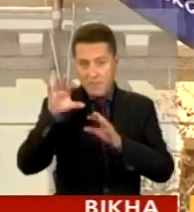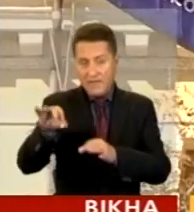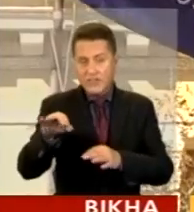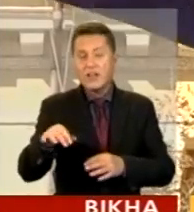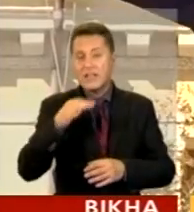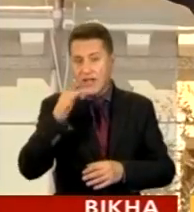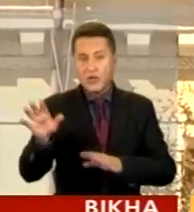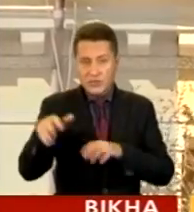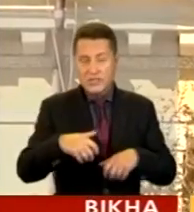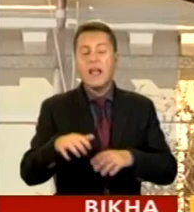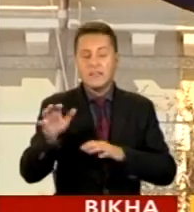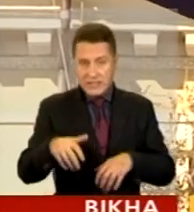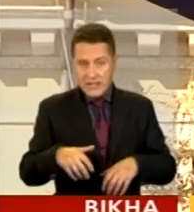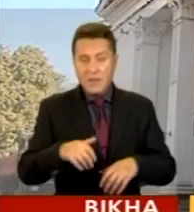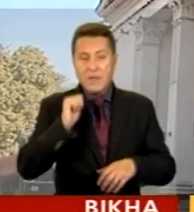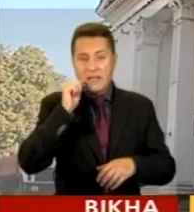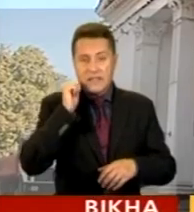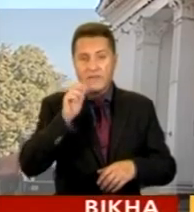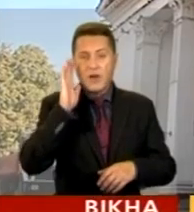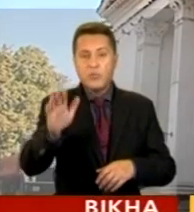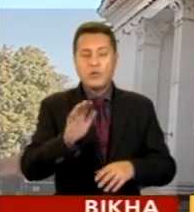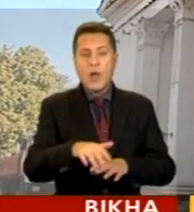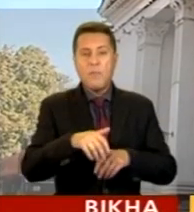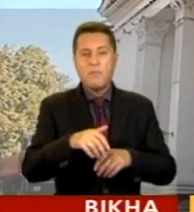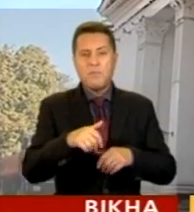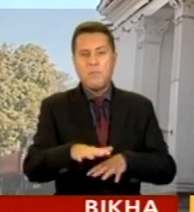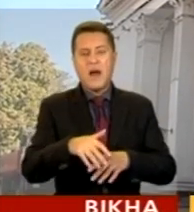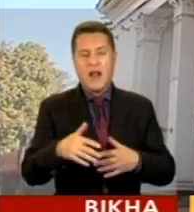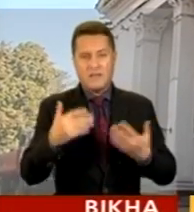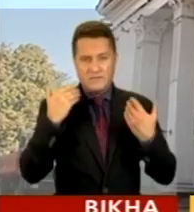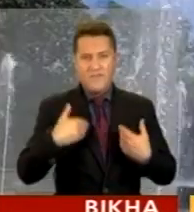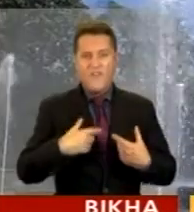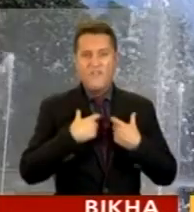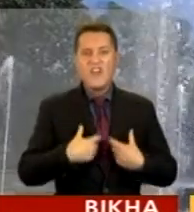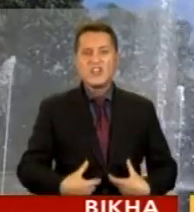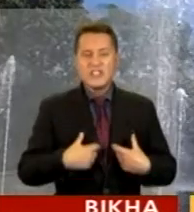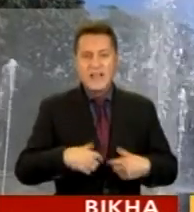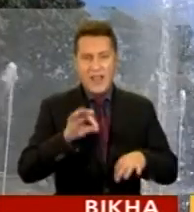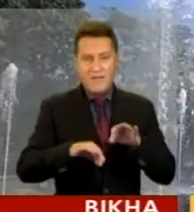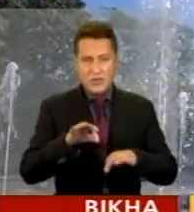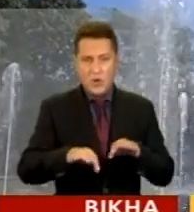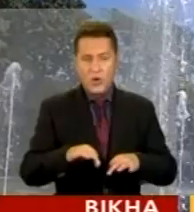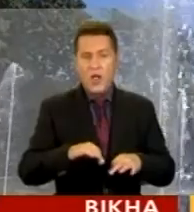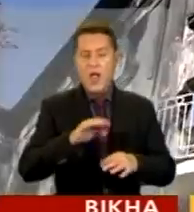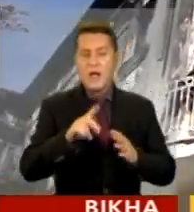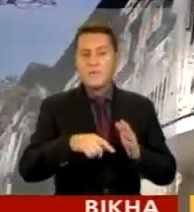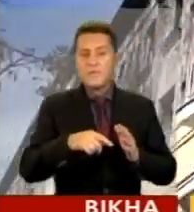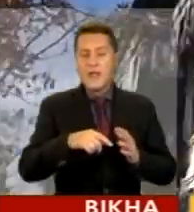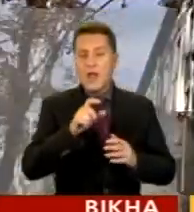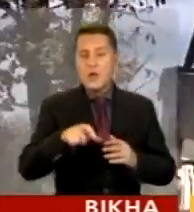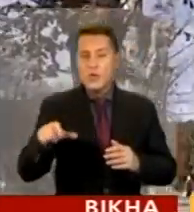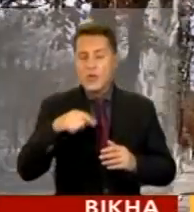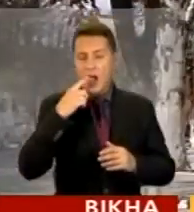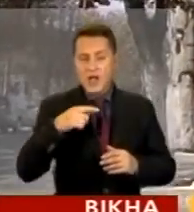Завтра з нагоди свята в Маріуполі відбудеться лише парад вишиванок. Містяни твердять, наразі їм не до урочистостей. За 10 кілометрів